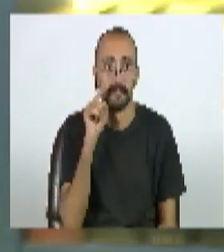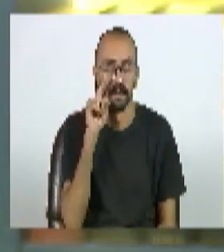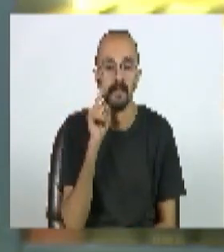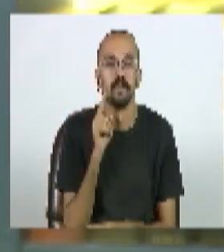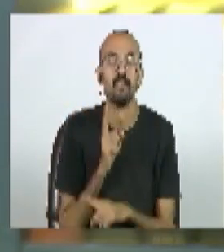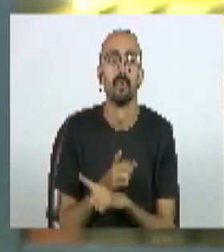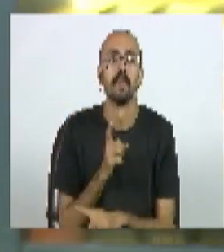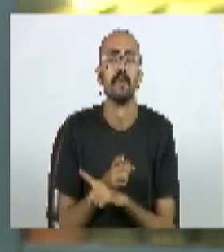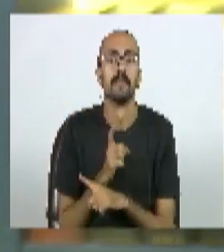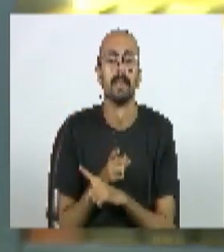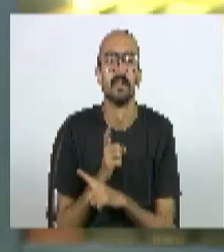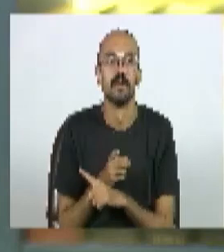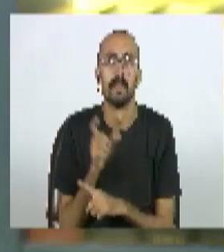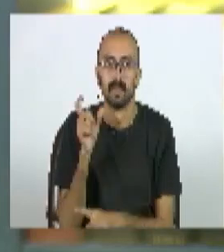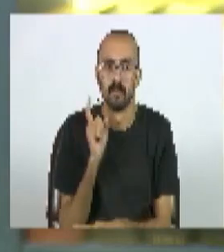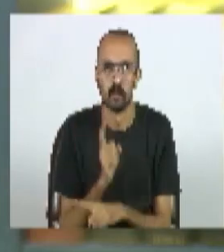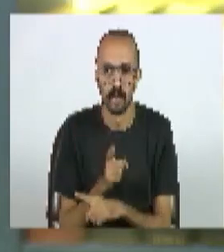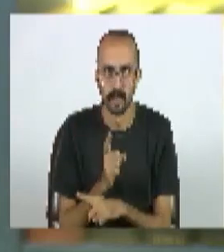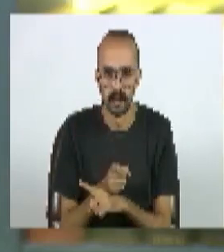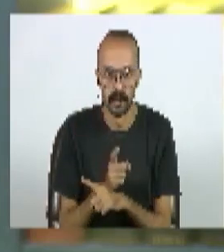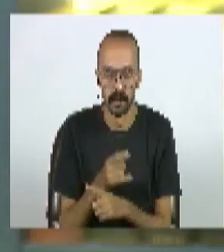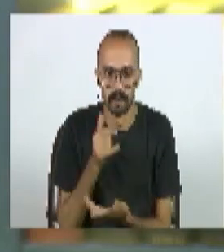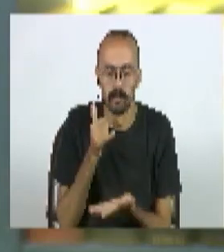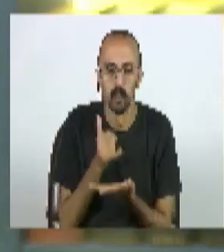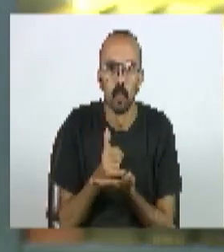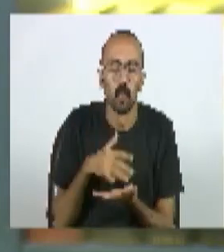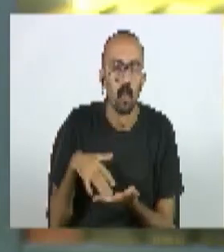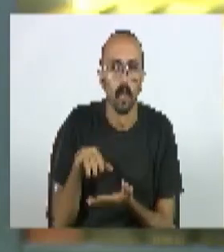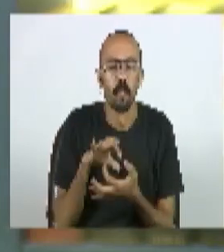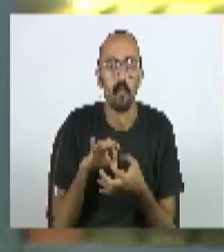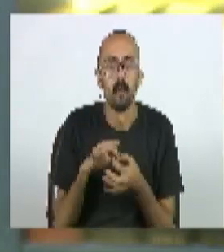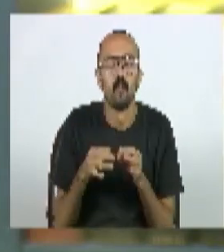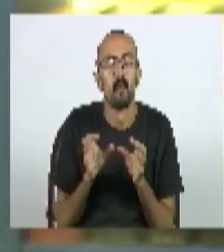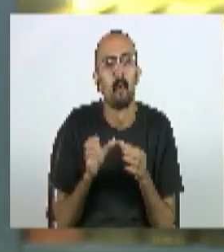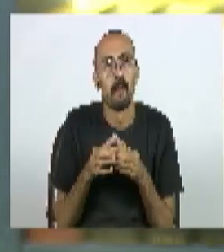المدرس، المعلم، القيادة المجتمعية،